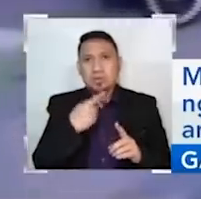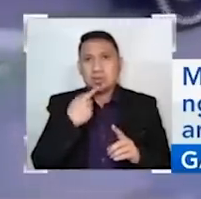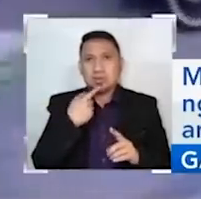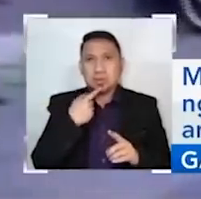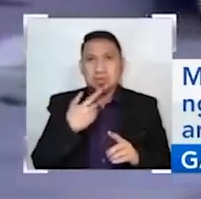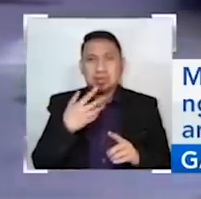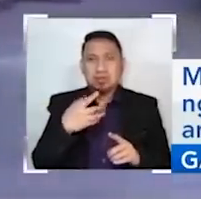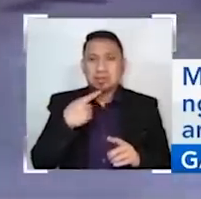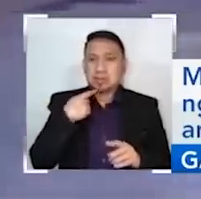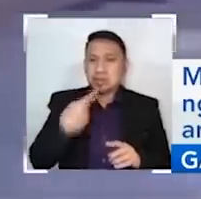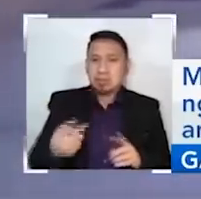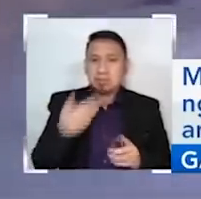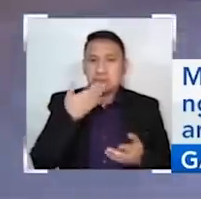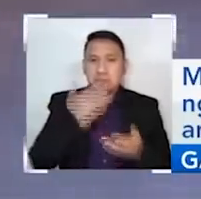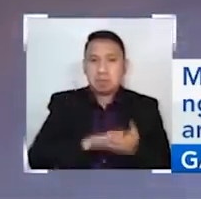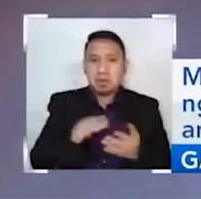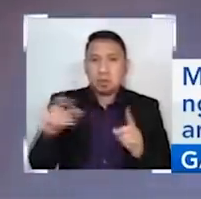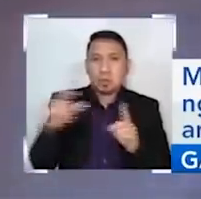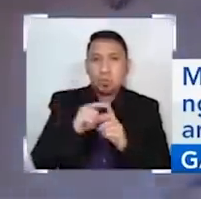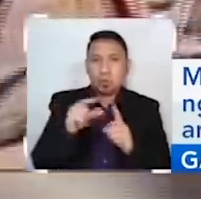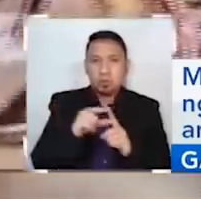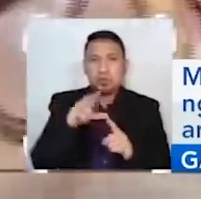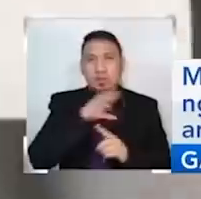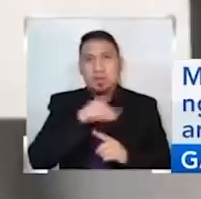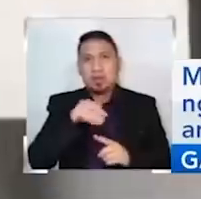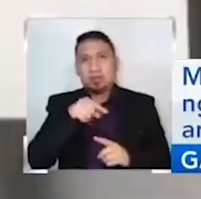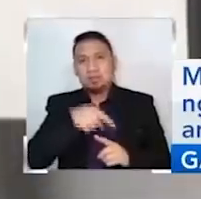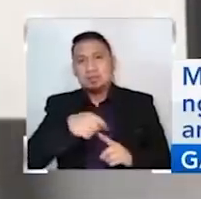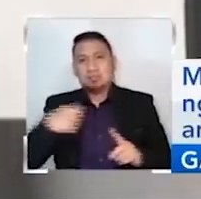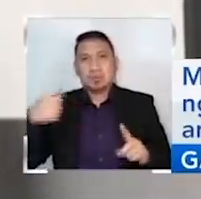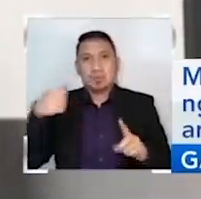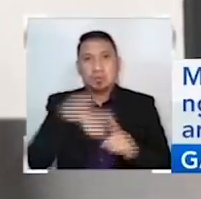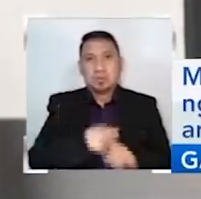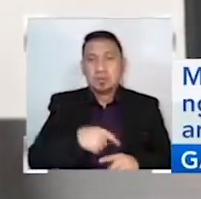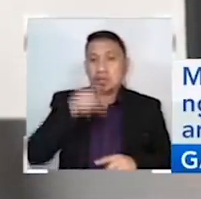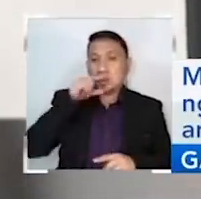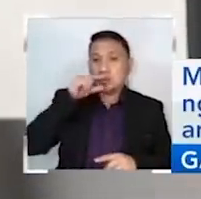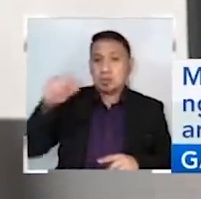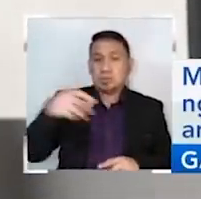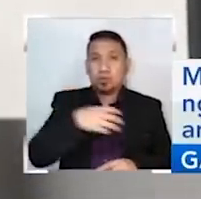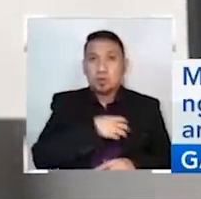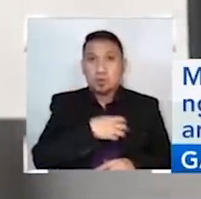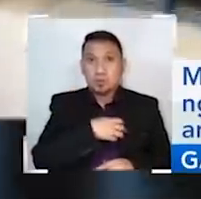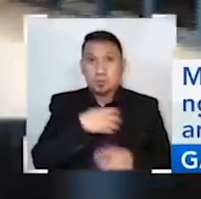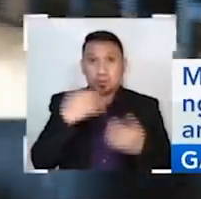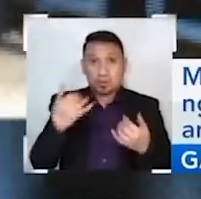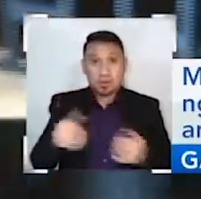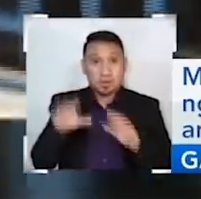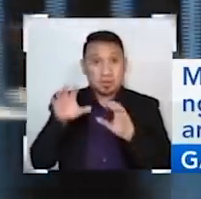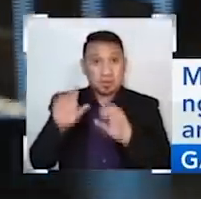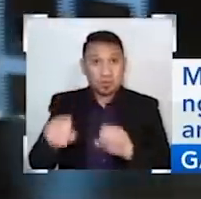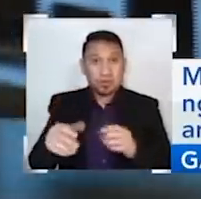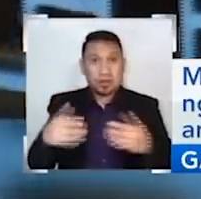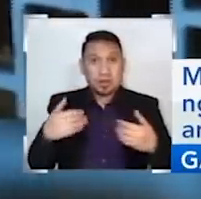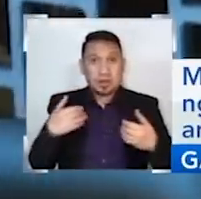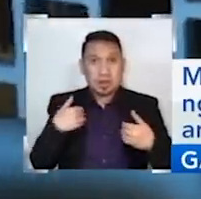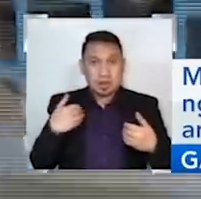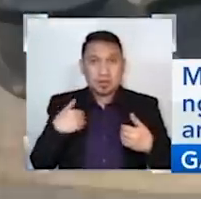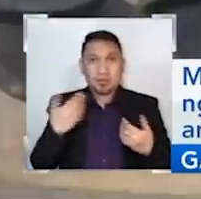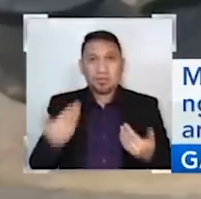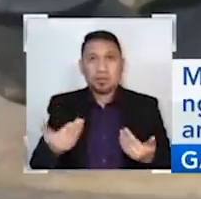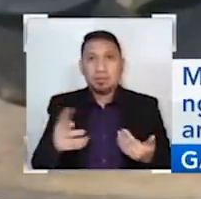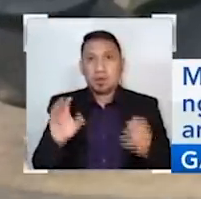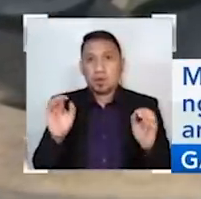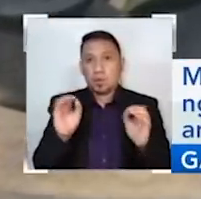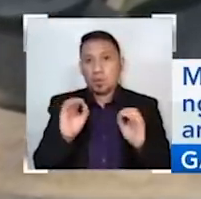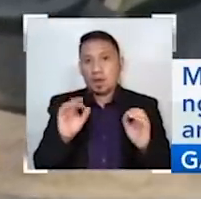at sinuntok ng mga suspect. Isinumbong sa pulisya ang nangyari at nang maaresto ang mga suspect, nahulihan sila ng madilisensyadong baril